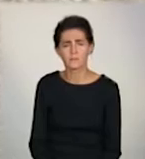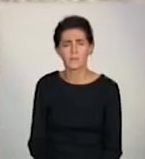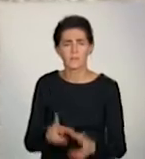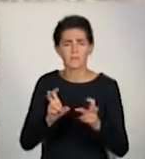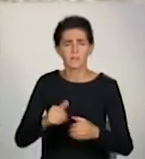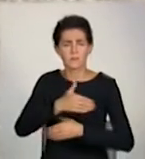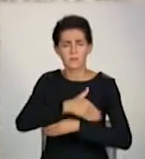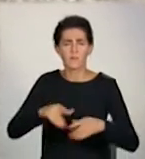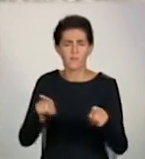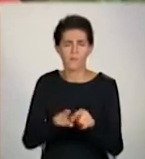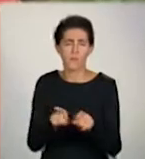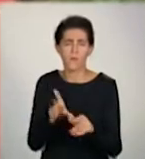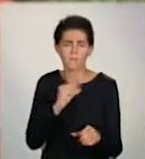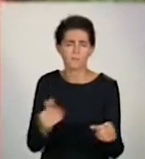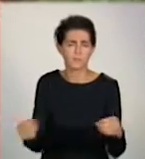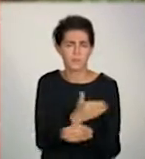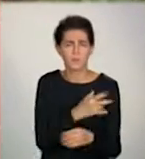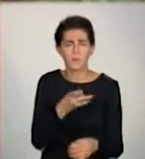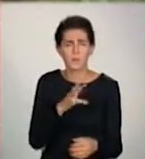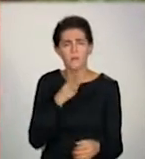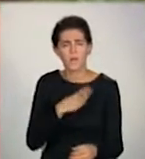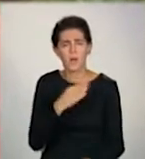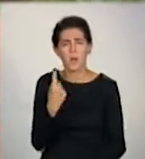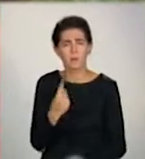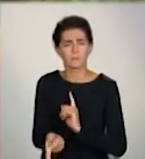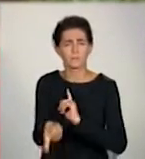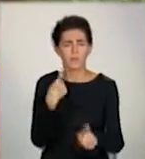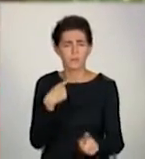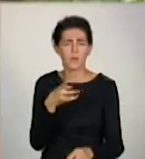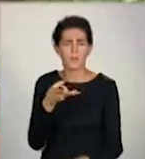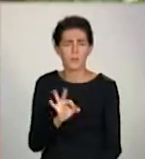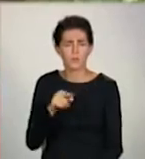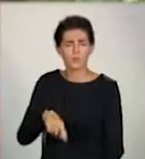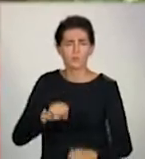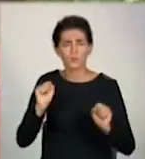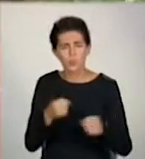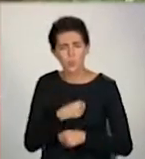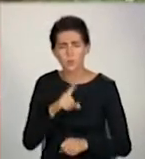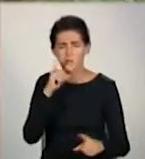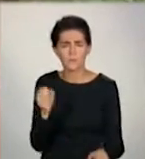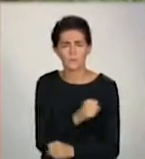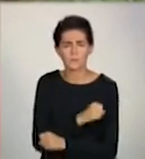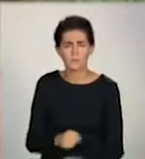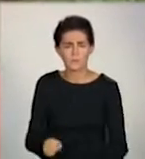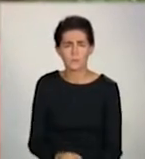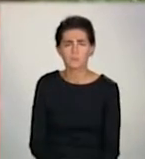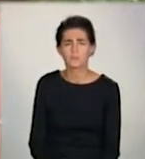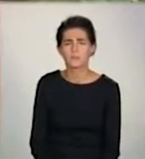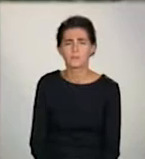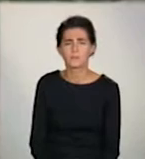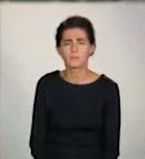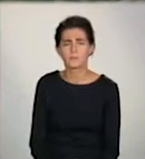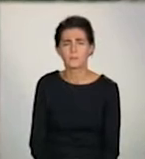ограничители, все равно збивают. Либо одностороннее движение. Ну, здесь скорая, тут одностороннее не получится, тут уже скорая